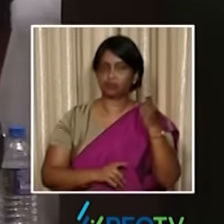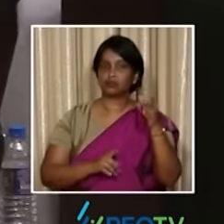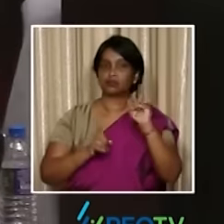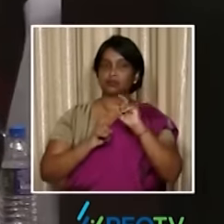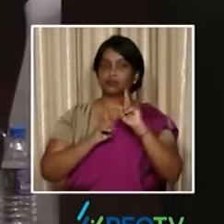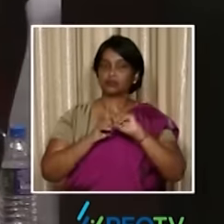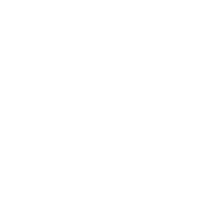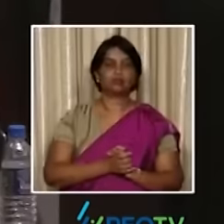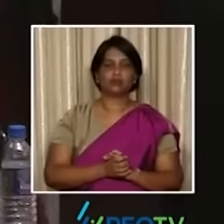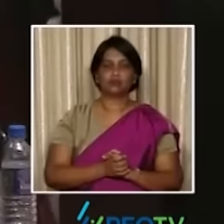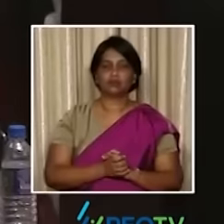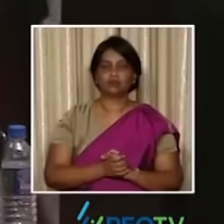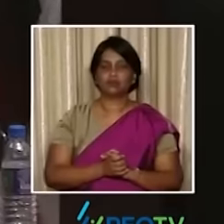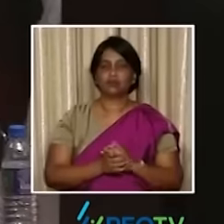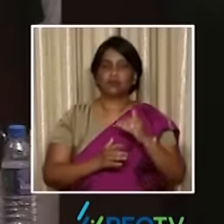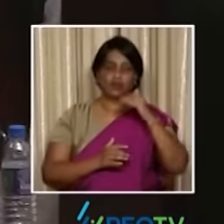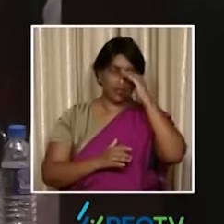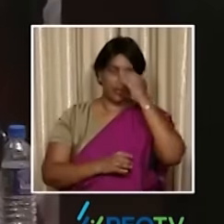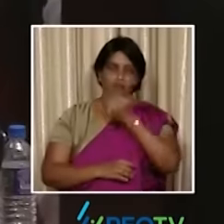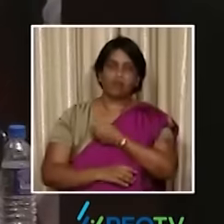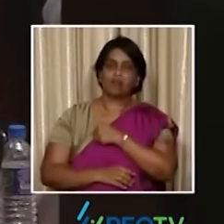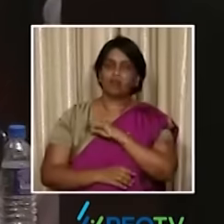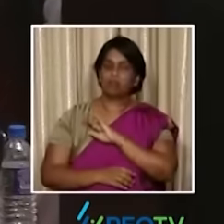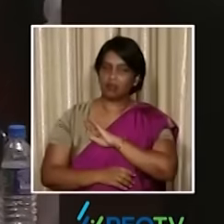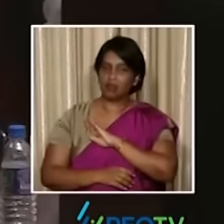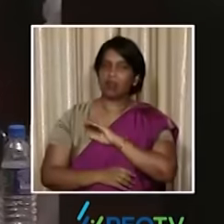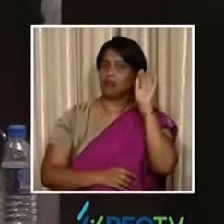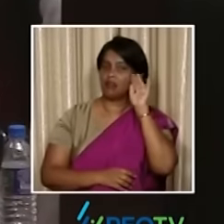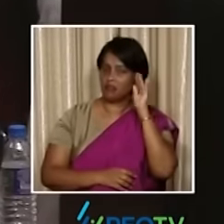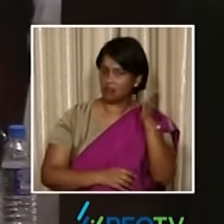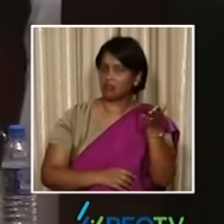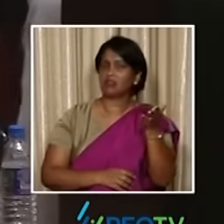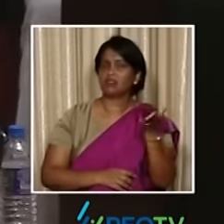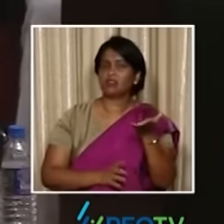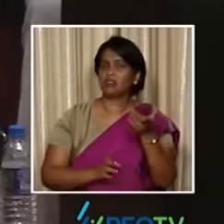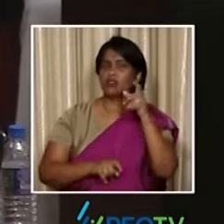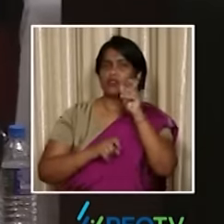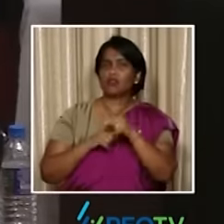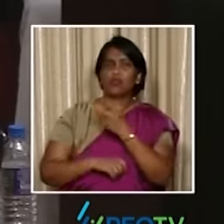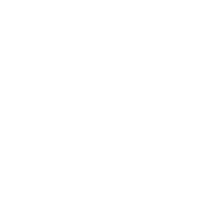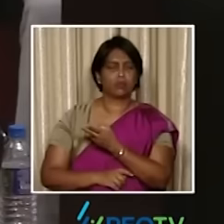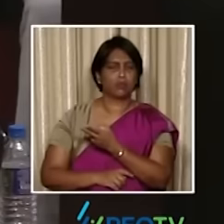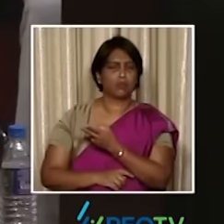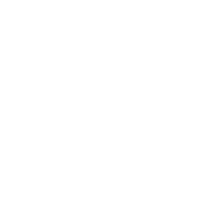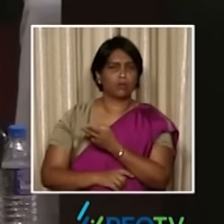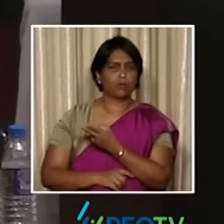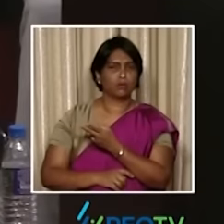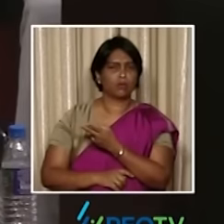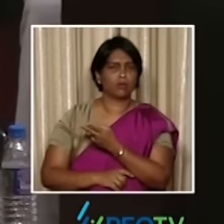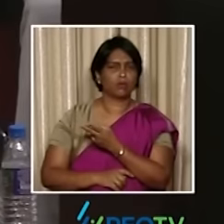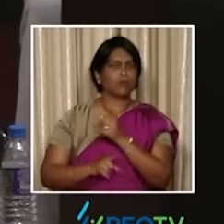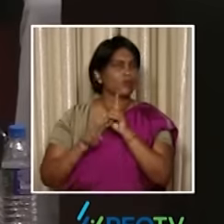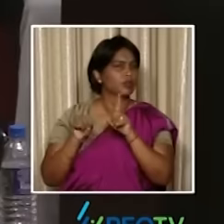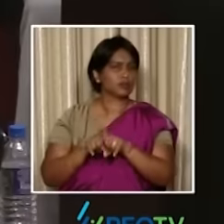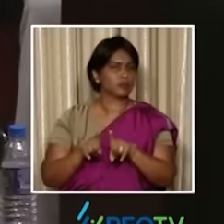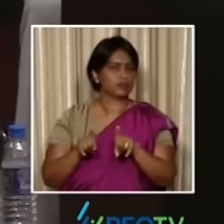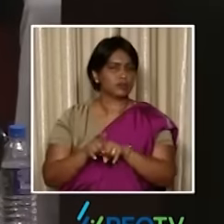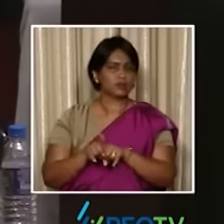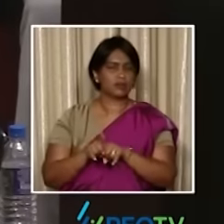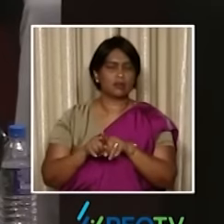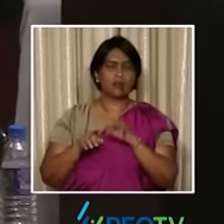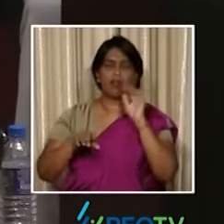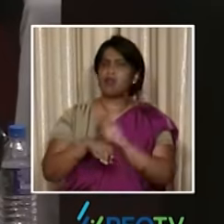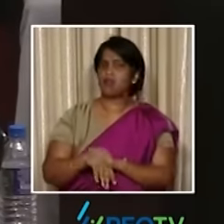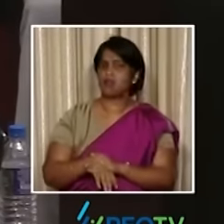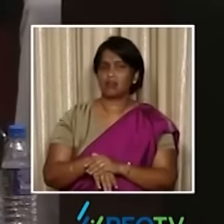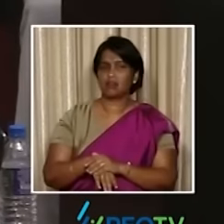එකට වඩම්මලා නායක ස්වාමින්වන් වහන්සේගෙන්ම අහන්ඳ මේ නිලධාරීන් දෙන්නව කොයි ආකාරයටද අල්ලගත්තේ